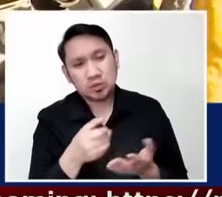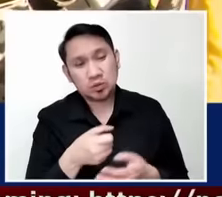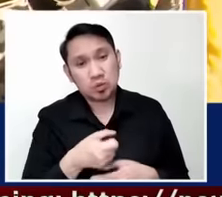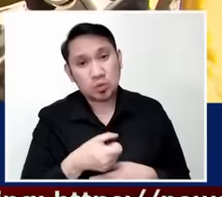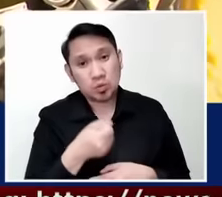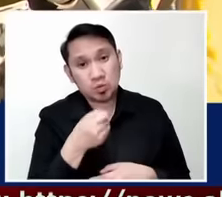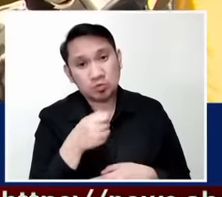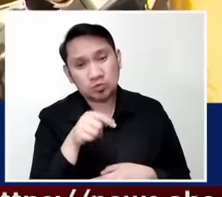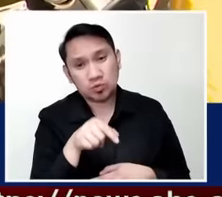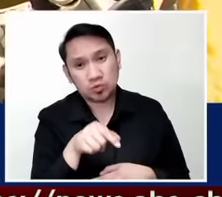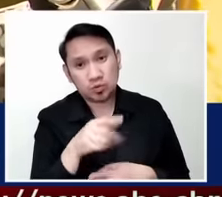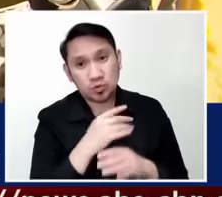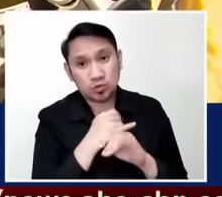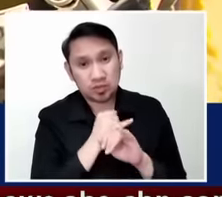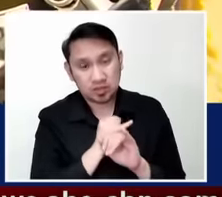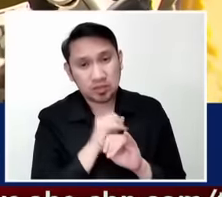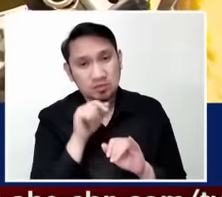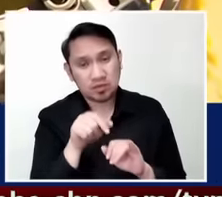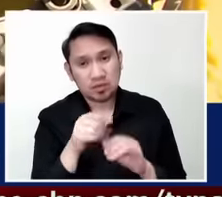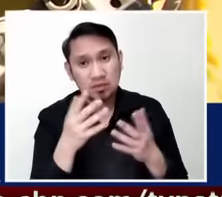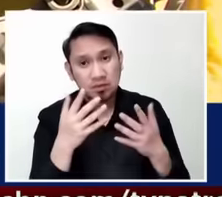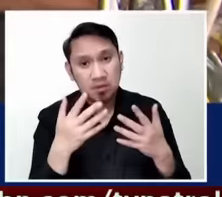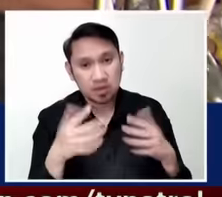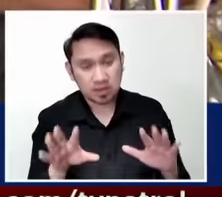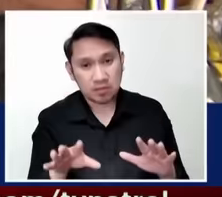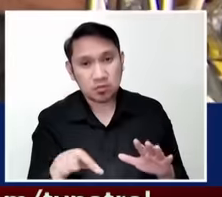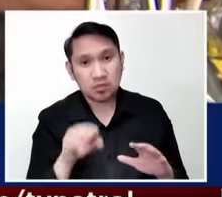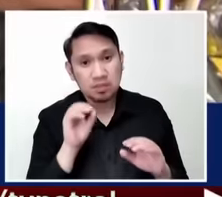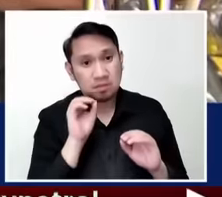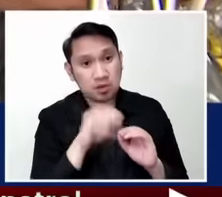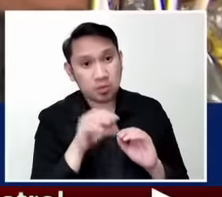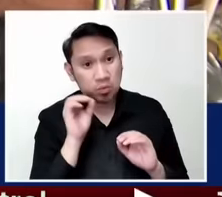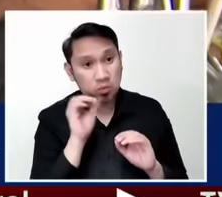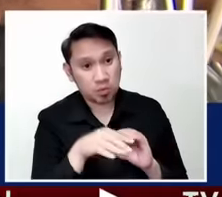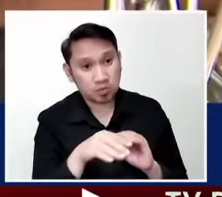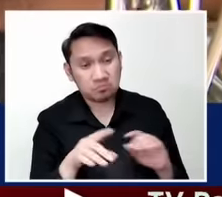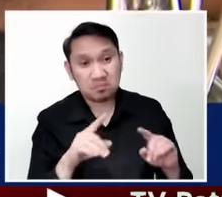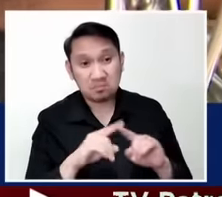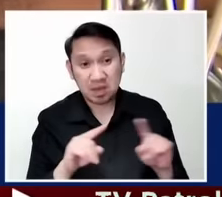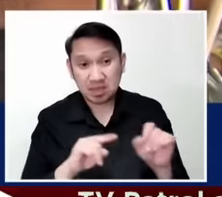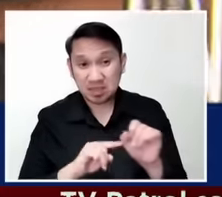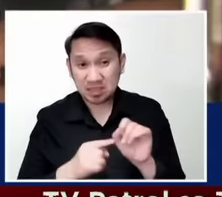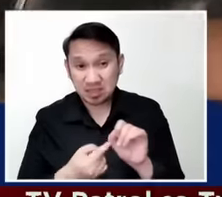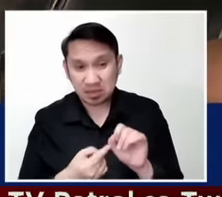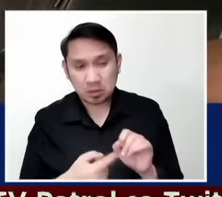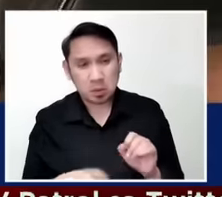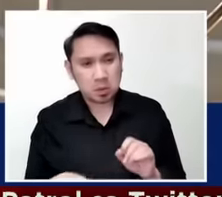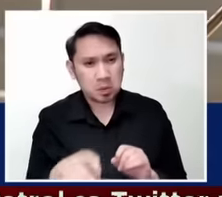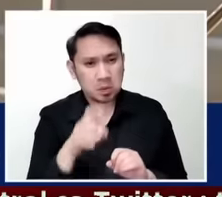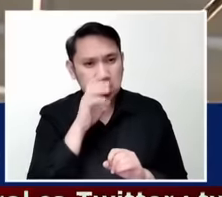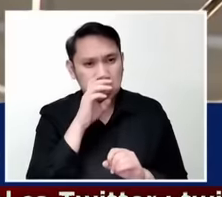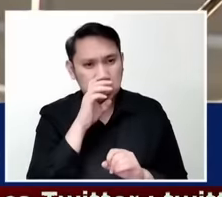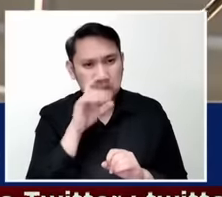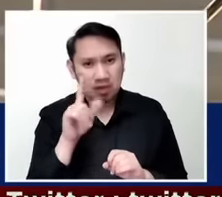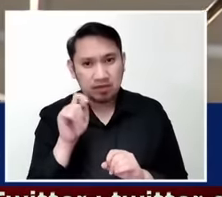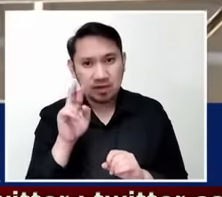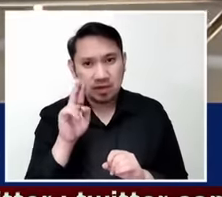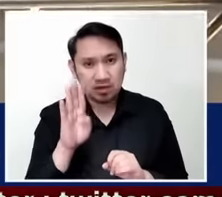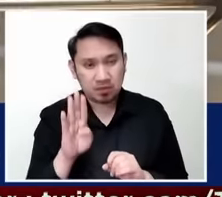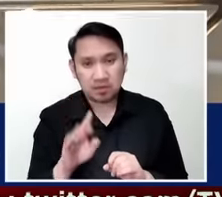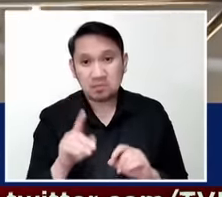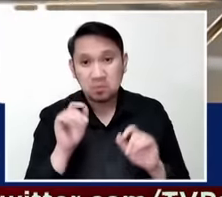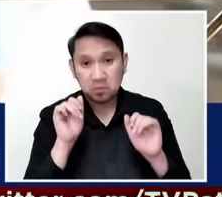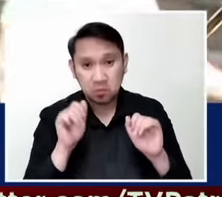ang nag-iisang jeep na katatapos lang niyang mahulugan. Kapag nag-umpisa nang maghigpit ang LTFRB, posibleng hindi